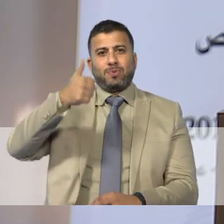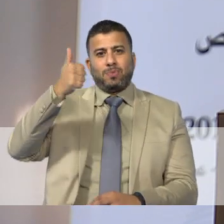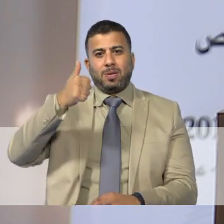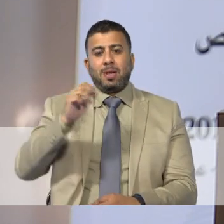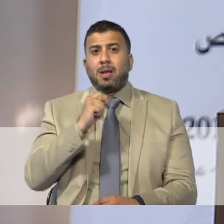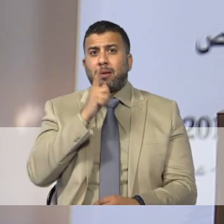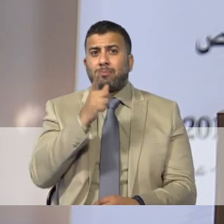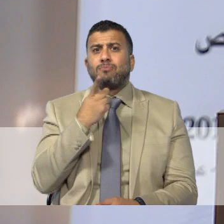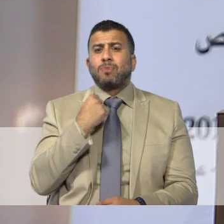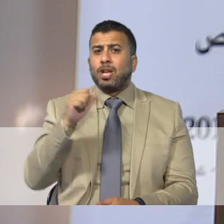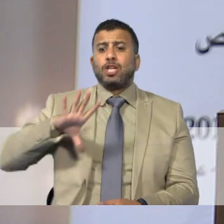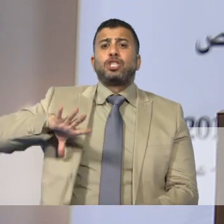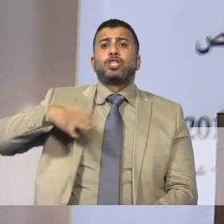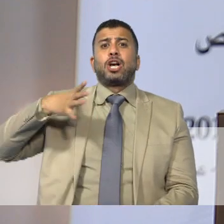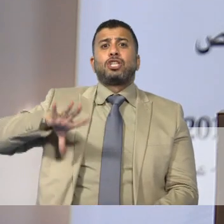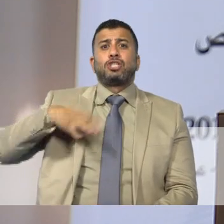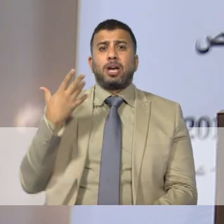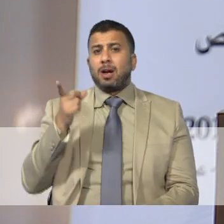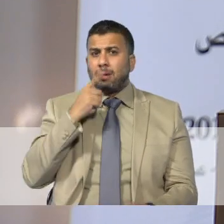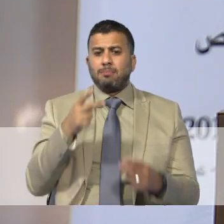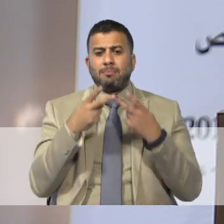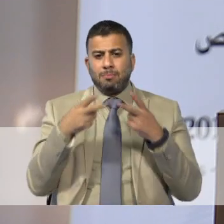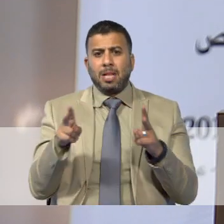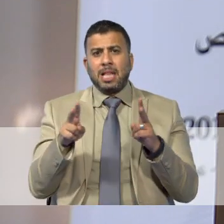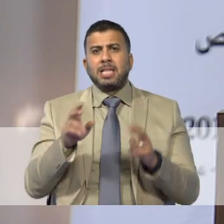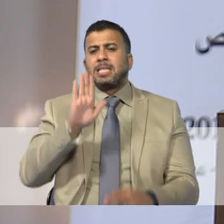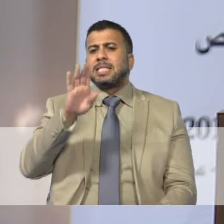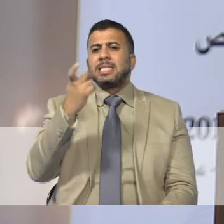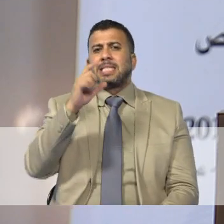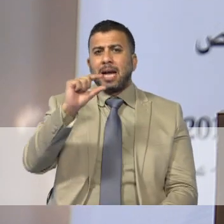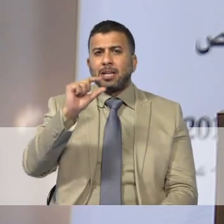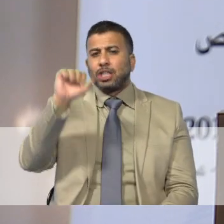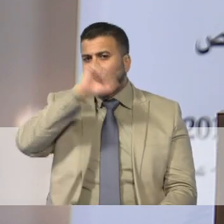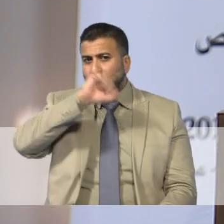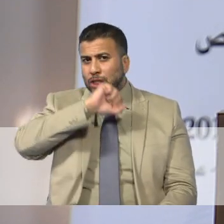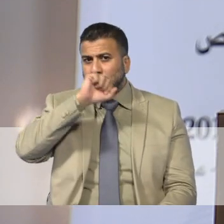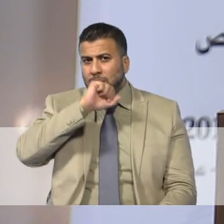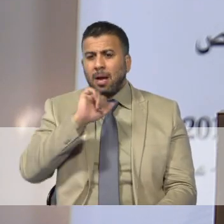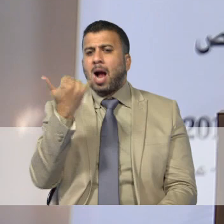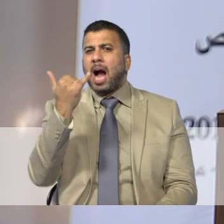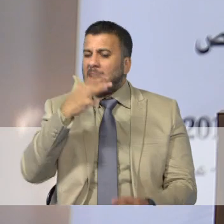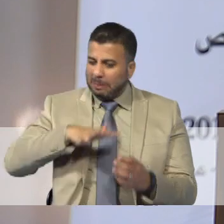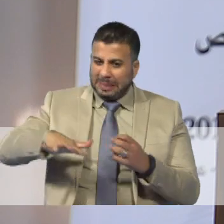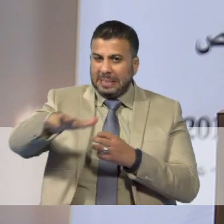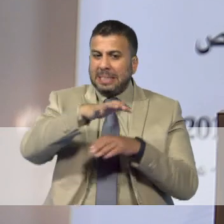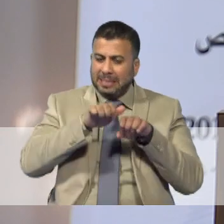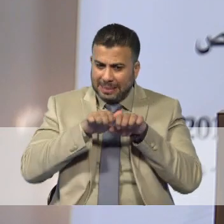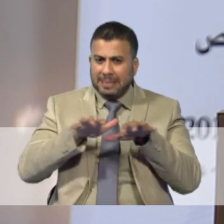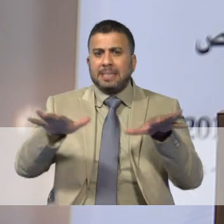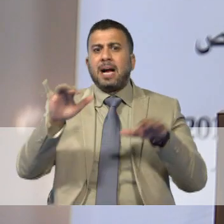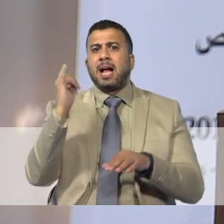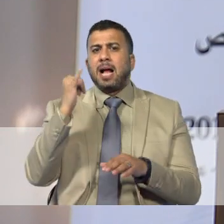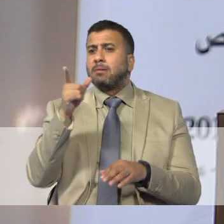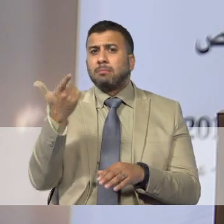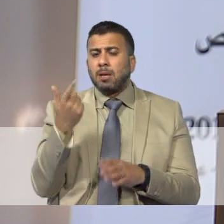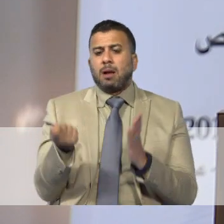حيث أراد سموه أن ينطلق ملتقى الشارقة للسرد إلى محيطه العربي تقديراً